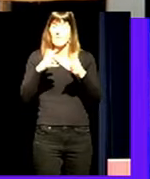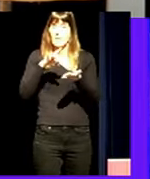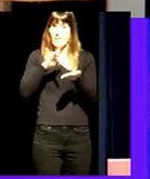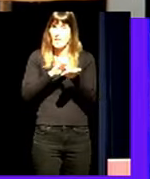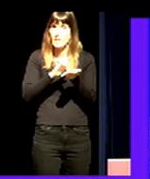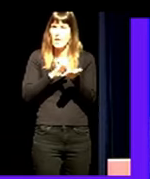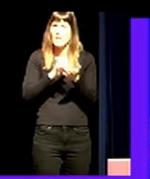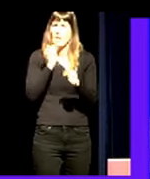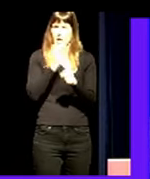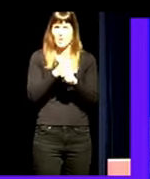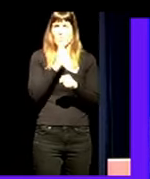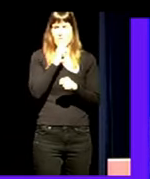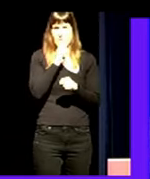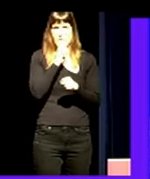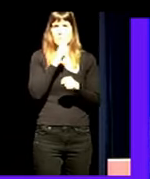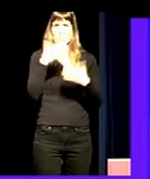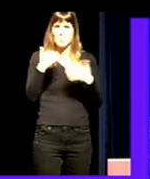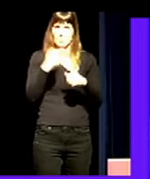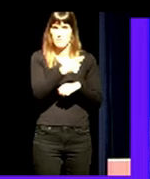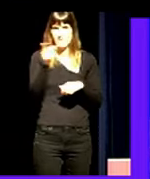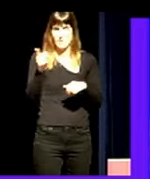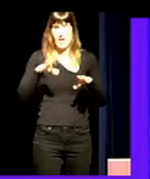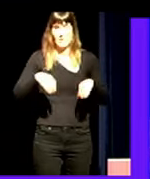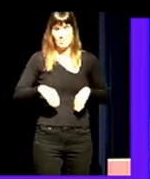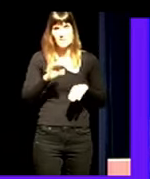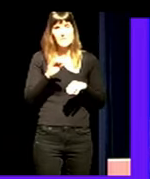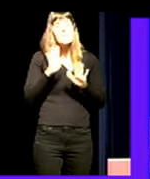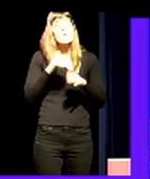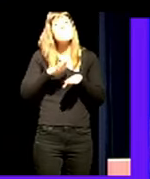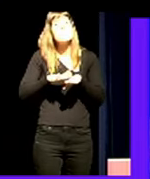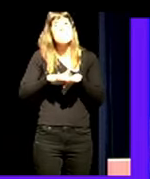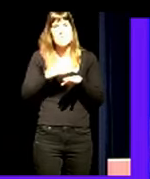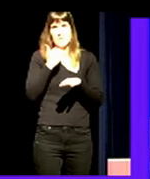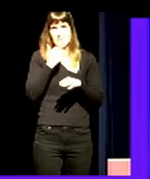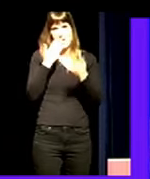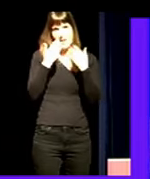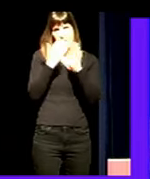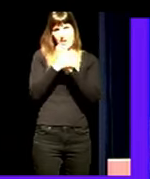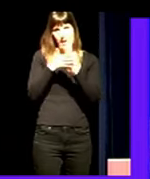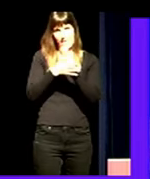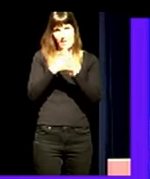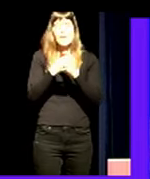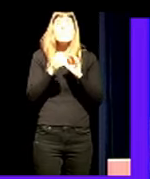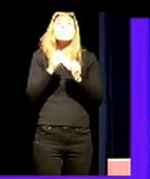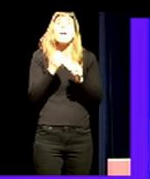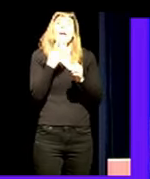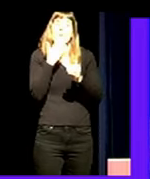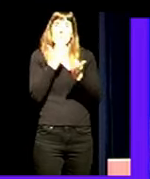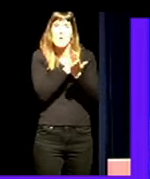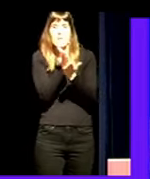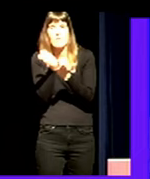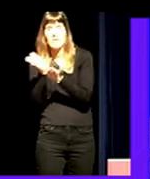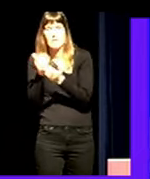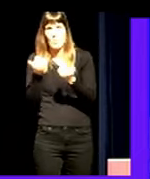dara, eta erronka oso handia deko gula. Baina, bueno, funtzionez, bai, hitz egin aldezakagu zenotatuko alternatibak ditugun. Ez